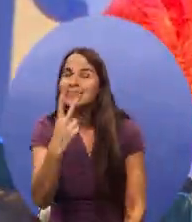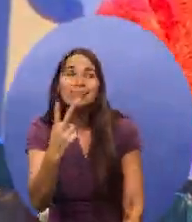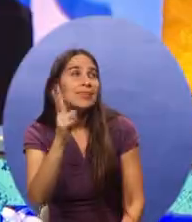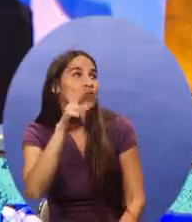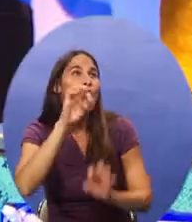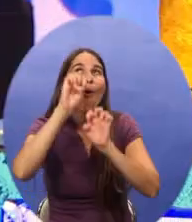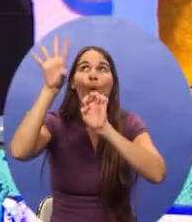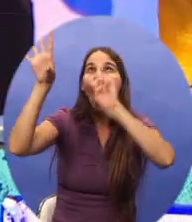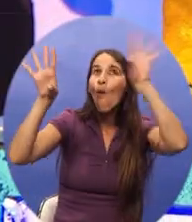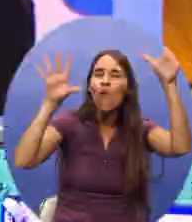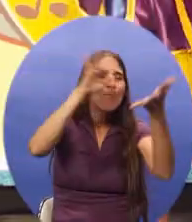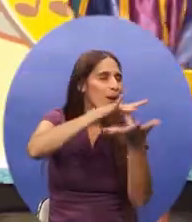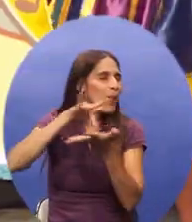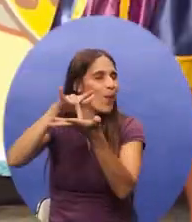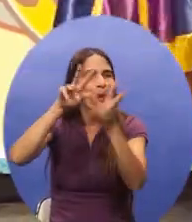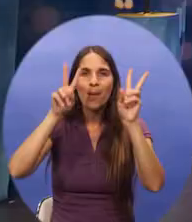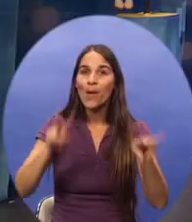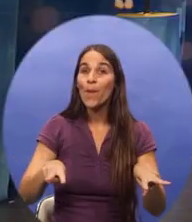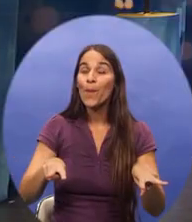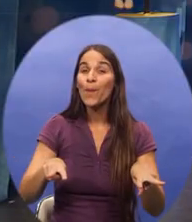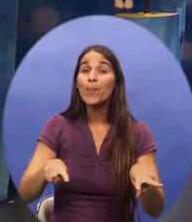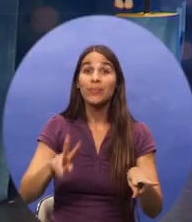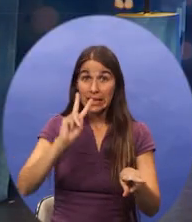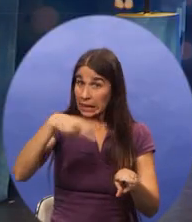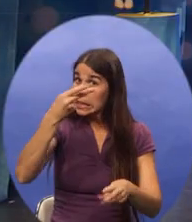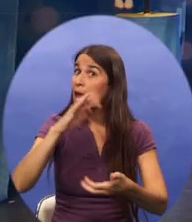ותגלה שיש אור בכל מקום